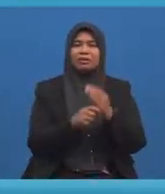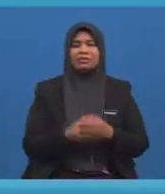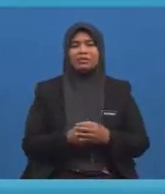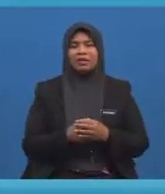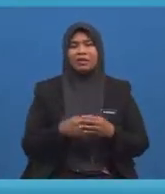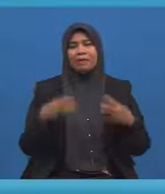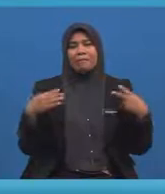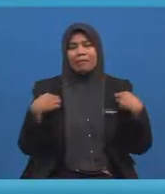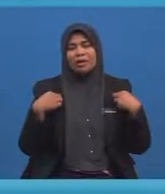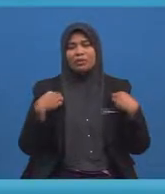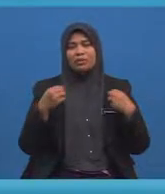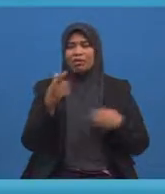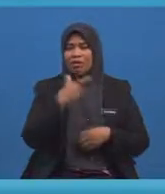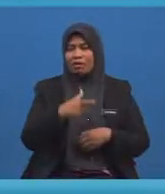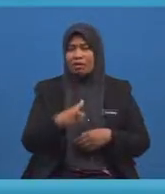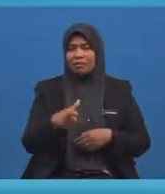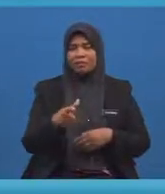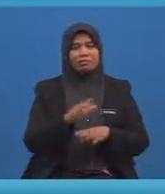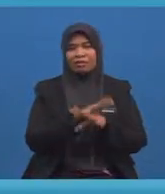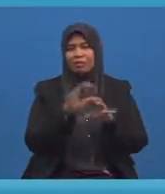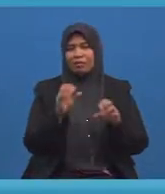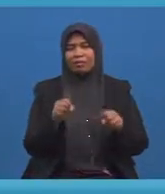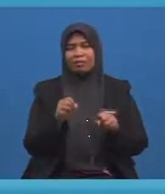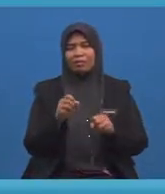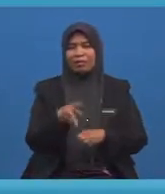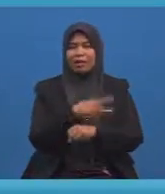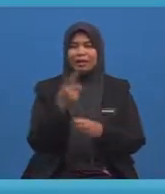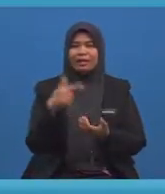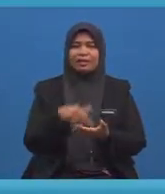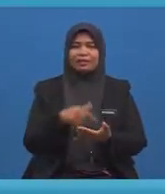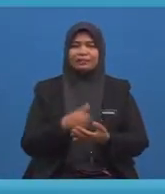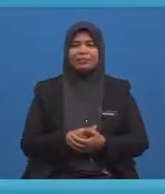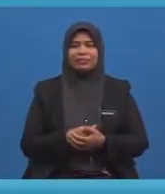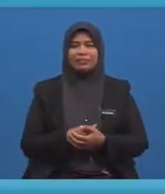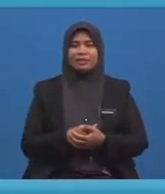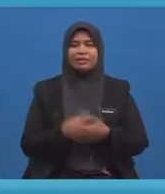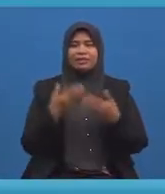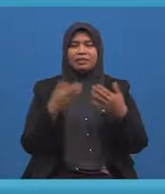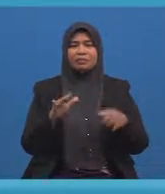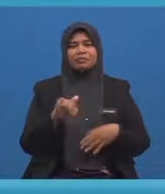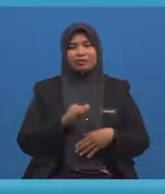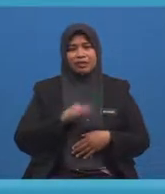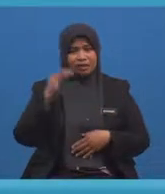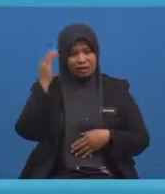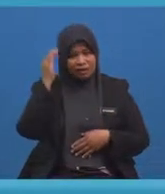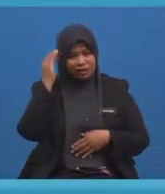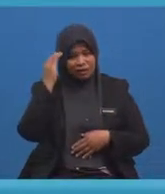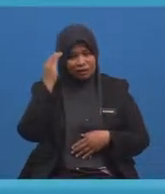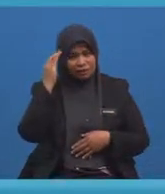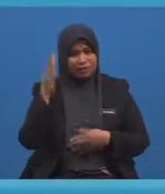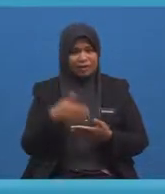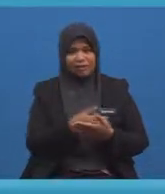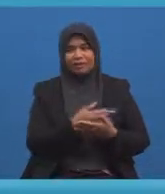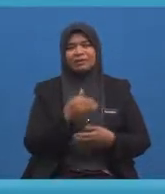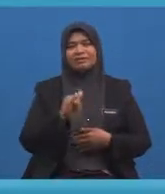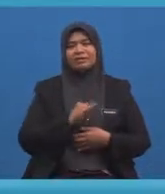baju lama yang kita pernah pakai tidak dapat dipakai lagi. Selepas saya mengetahui bahawa anak saya